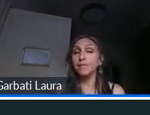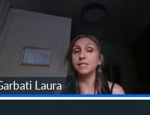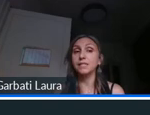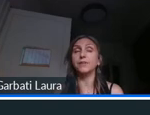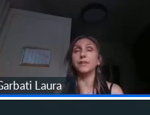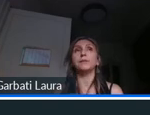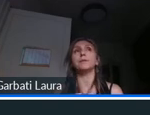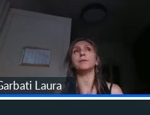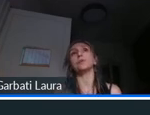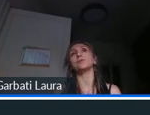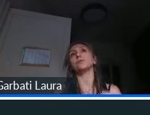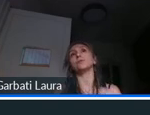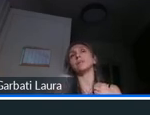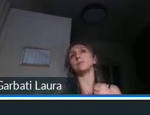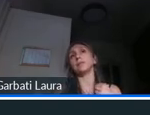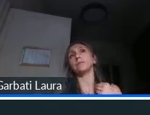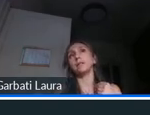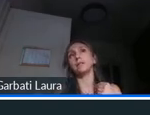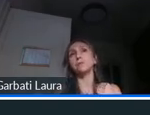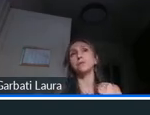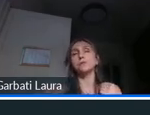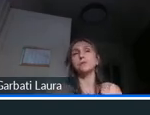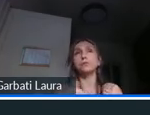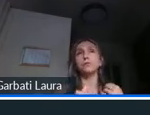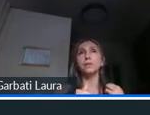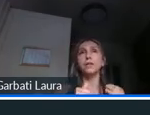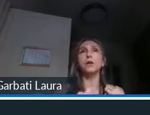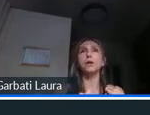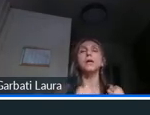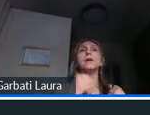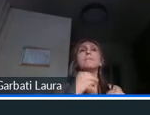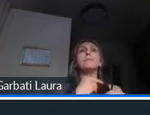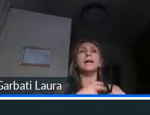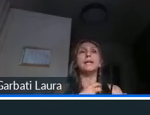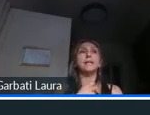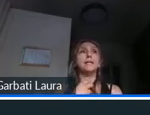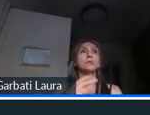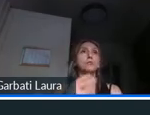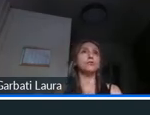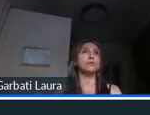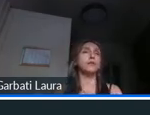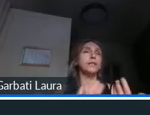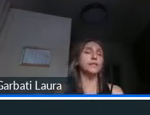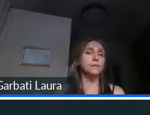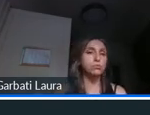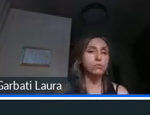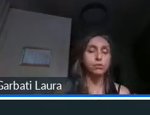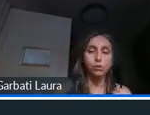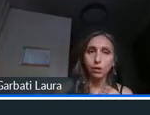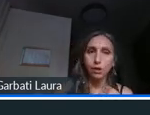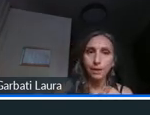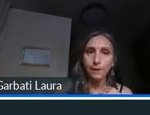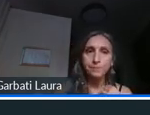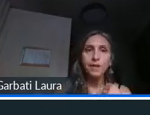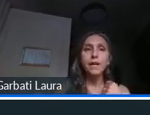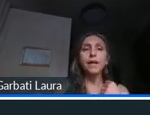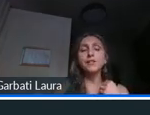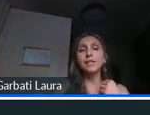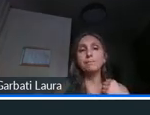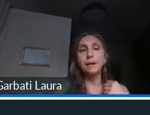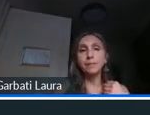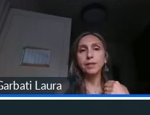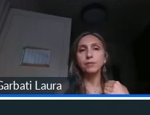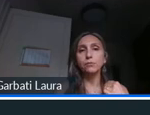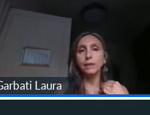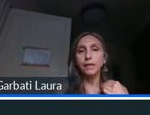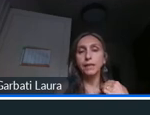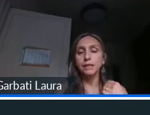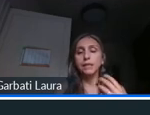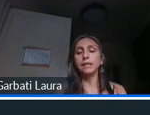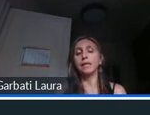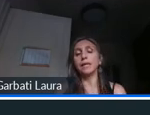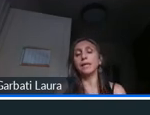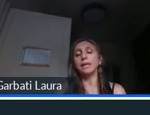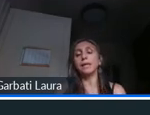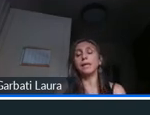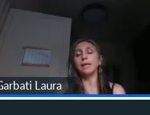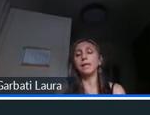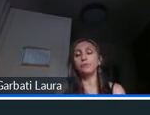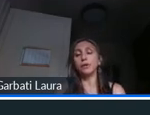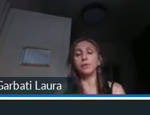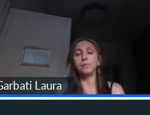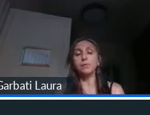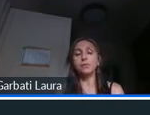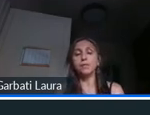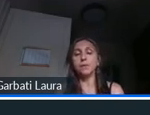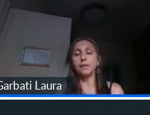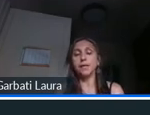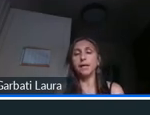quelle permissive che ti permettono di rimettere a disposizione o meno, ma richiedono solo l'attribuzione, e c'è il public domain, che